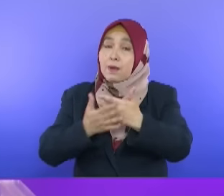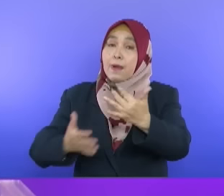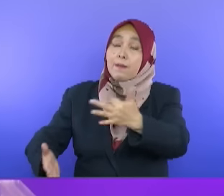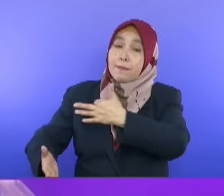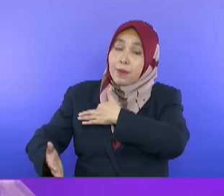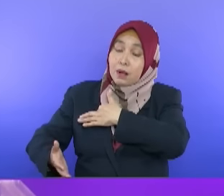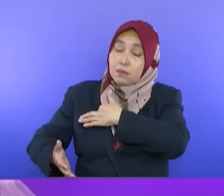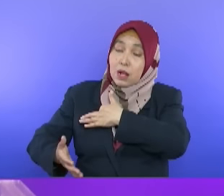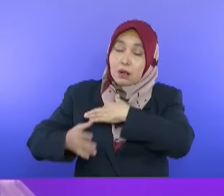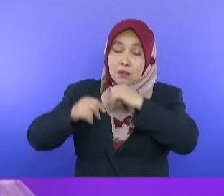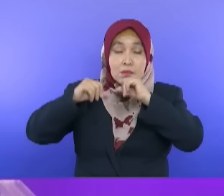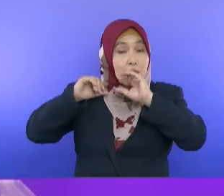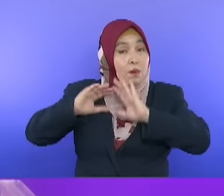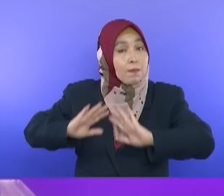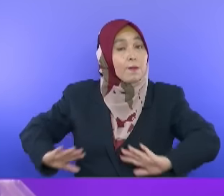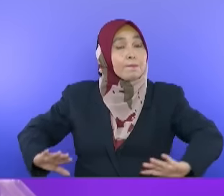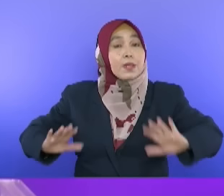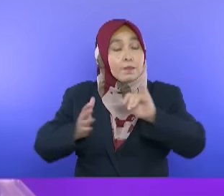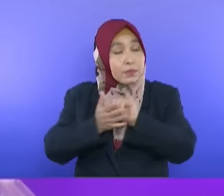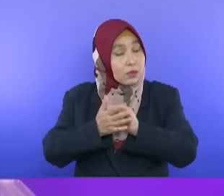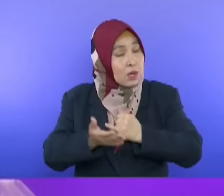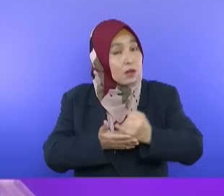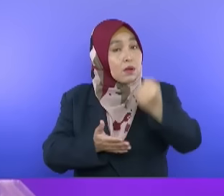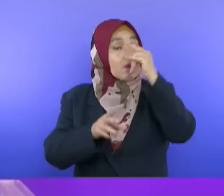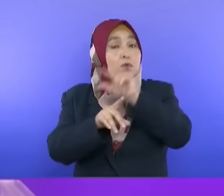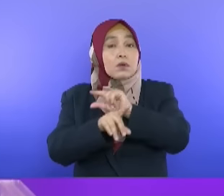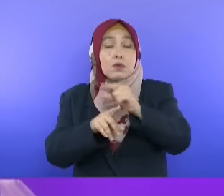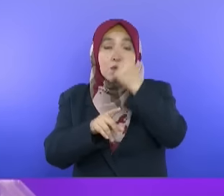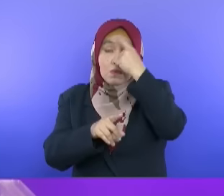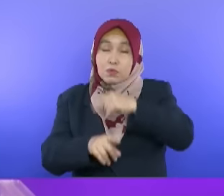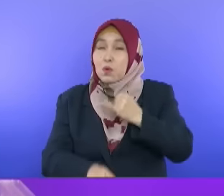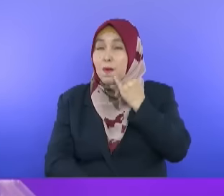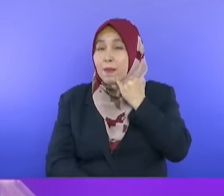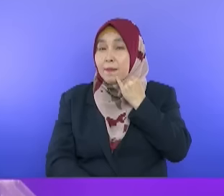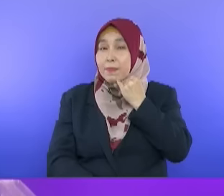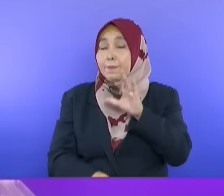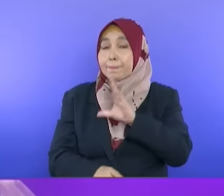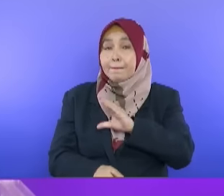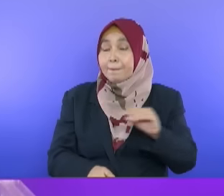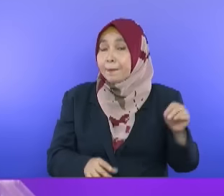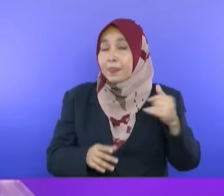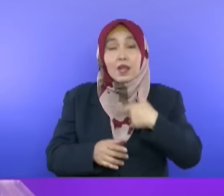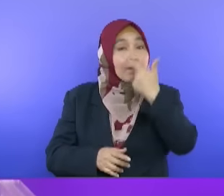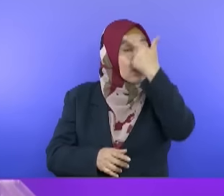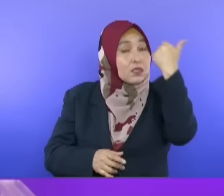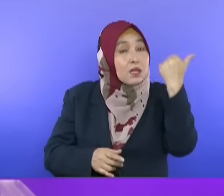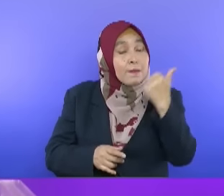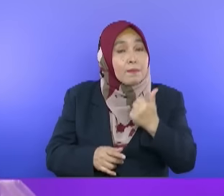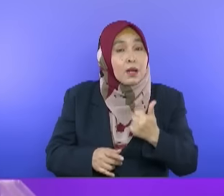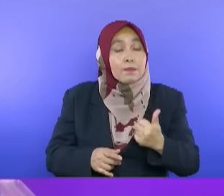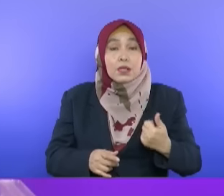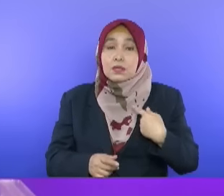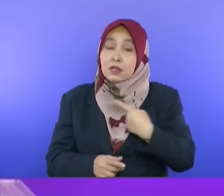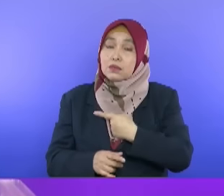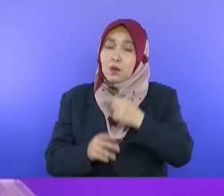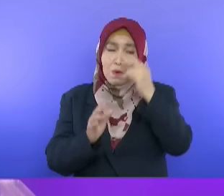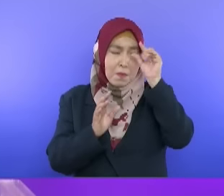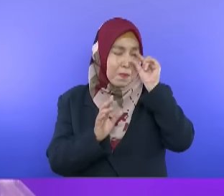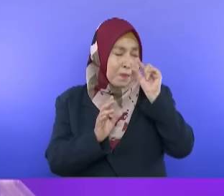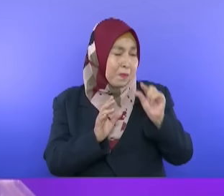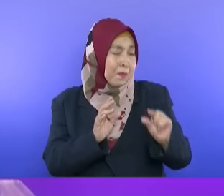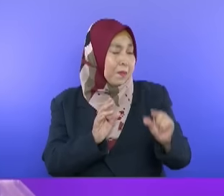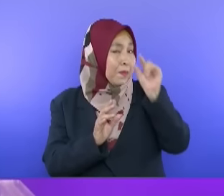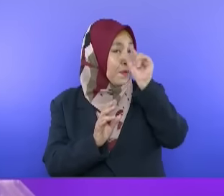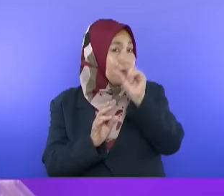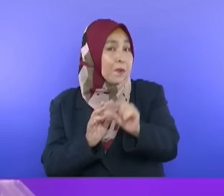pada hati yang sejahtera ilmu itu akan digunakan adalah untuk hasad dan ianya menyebabkan kita merendah-rendahkan